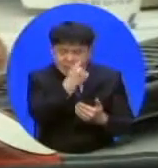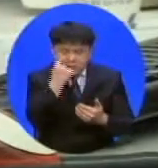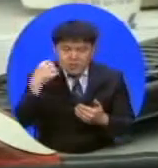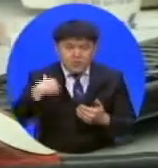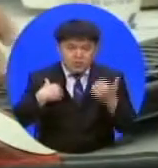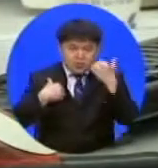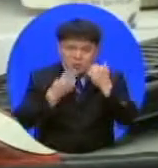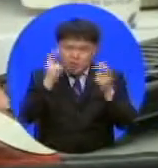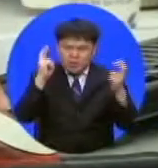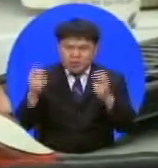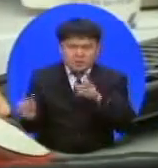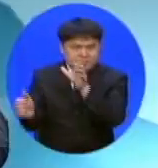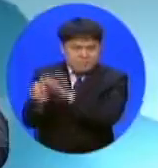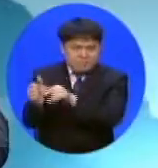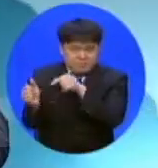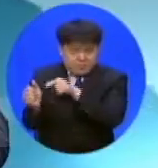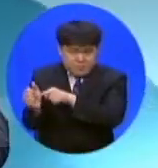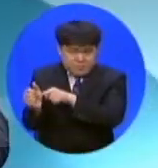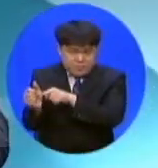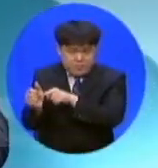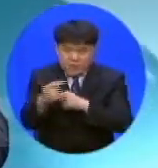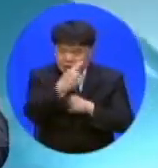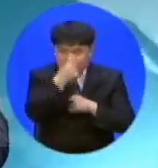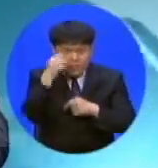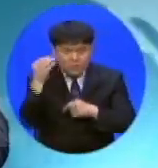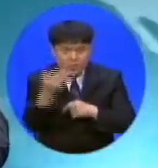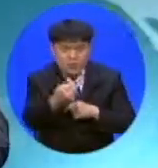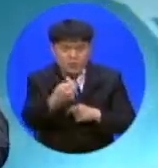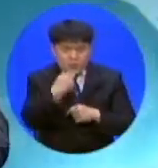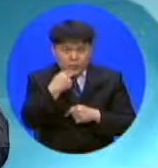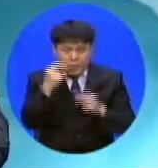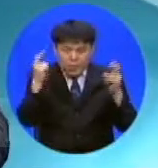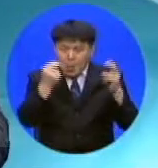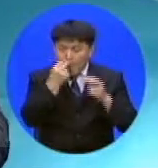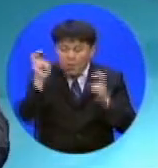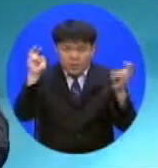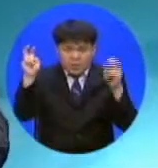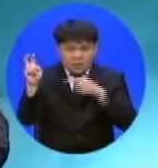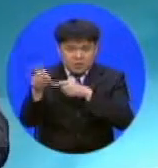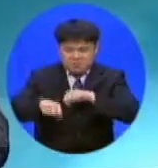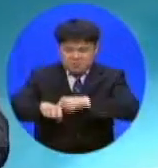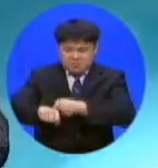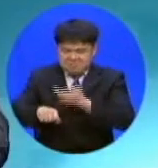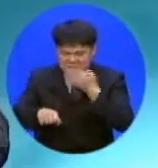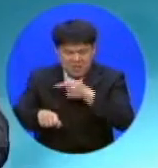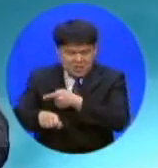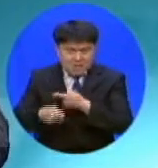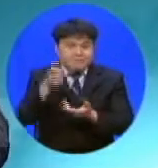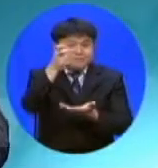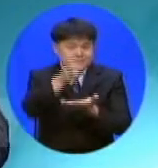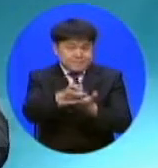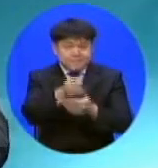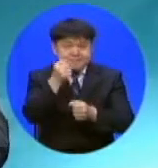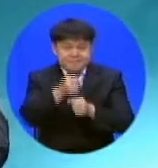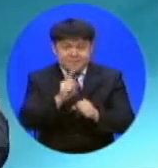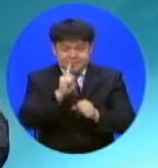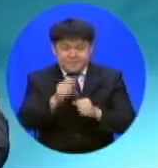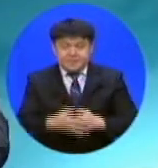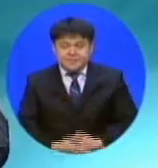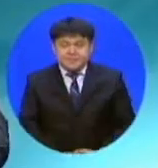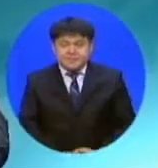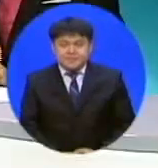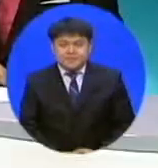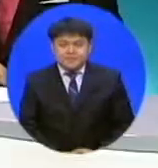보험사에 둔다는 것이죠. 그래서 만약에 이 입증을 제대로 하지 못하는 경우 보험사에게 좀 제재를 가할 수 있는 이런 이제 입법 개정안들이 좀 마련이